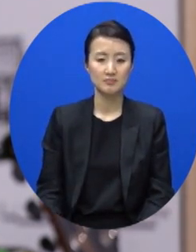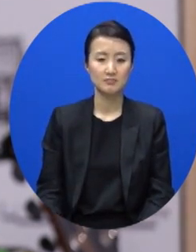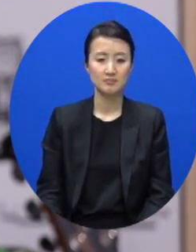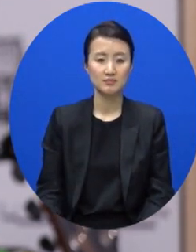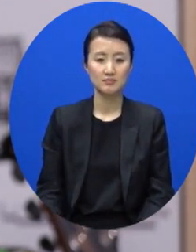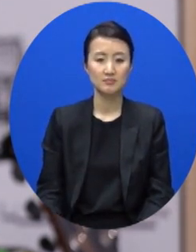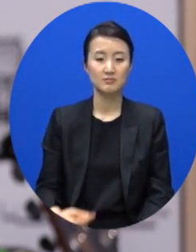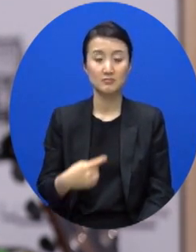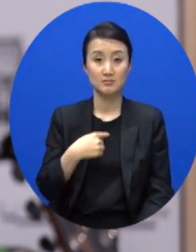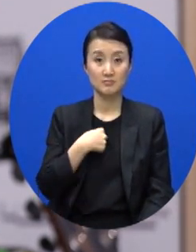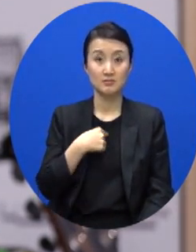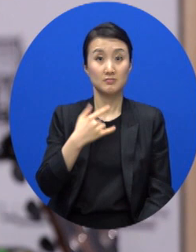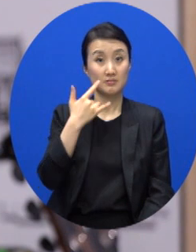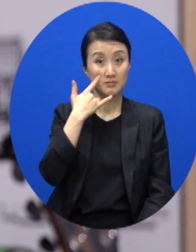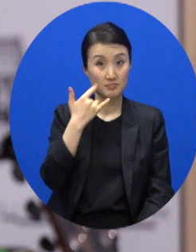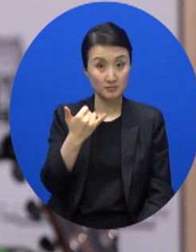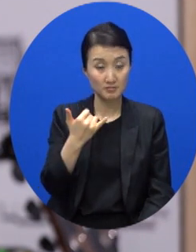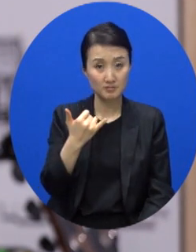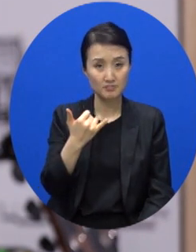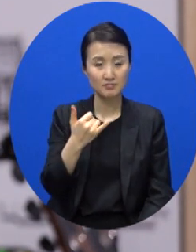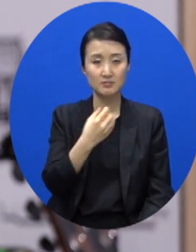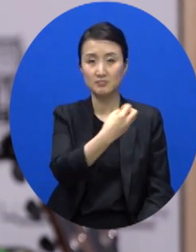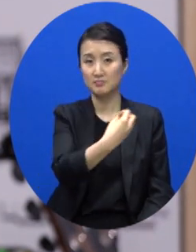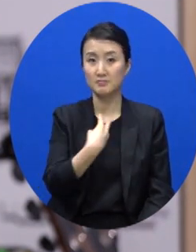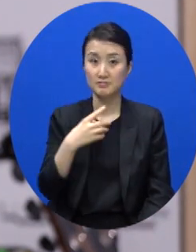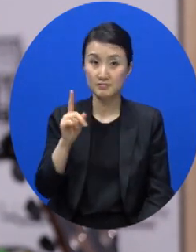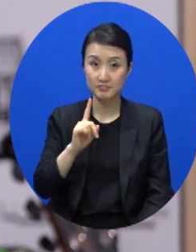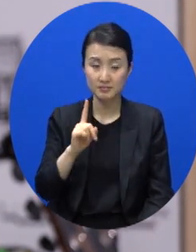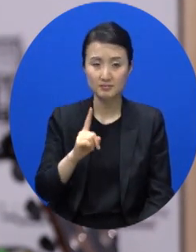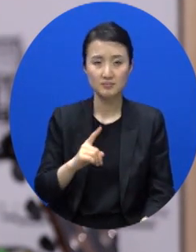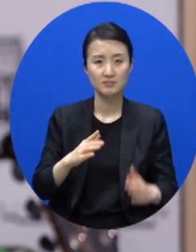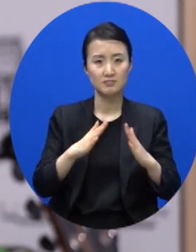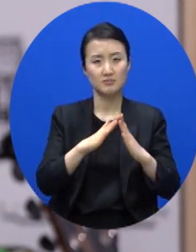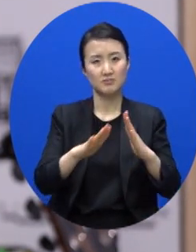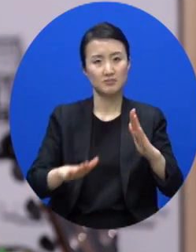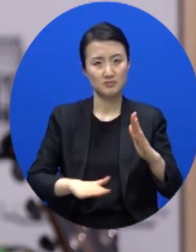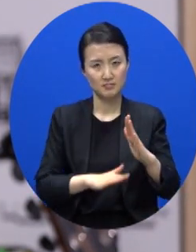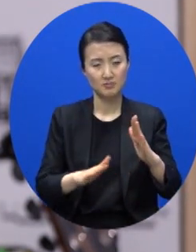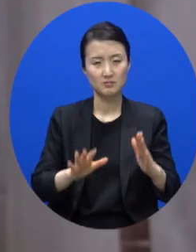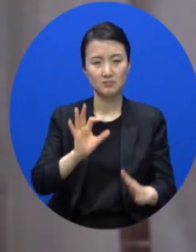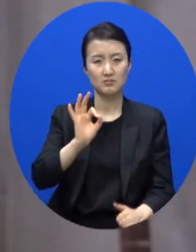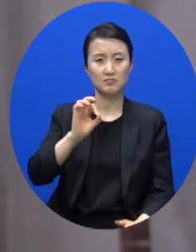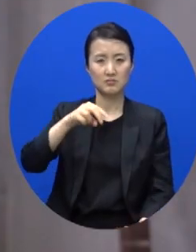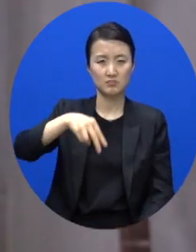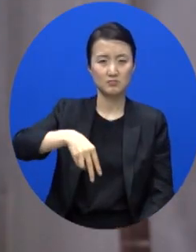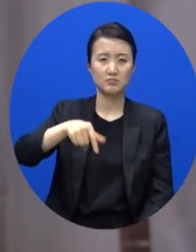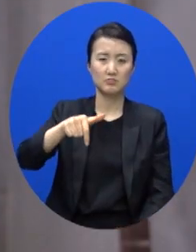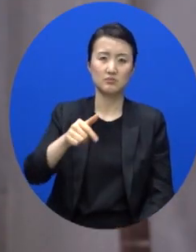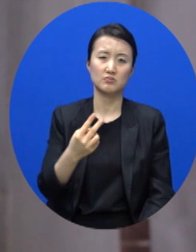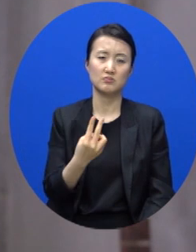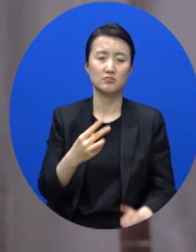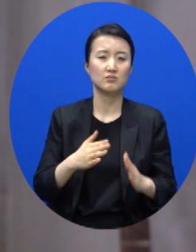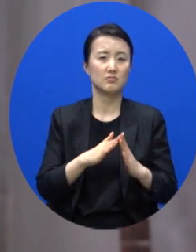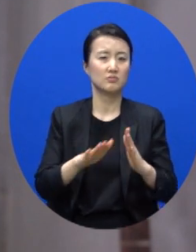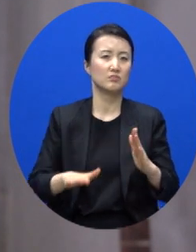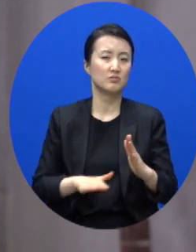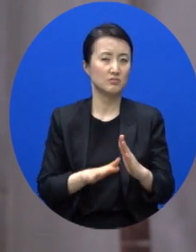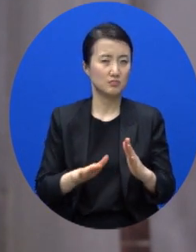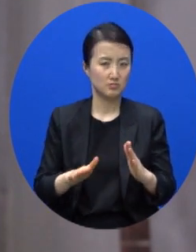저희 집안이 유교적 그런 유학 집안이다 보니까 그때 당시만 해도